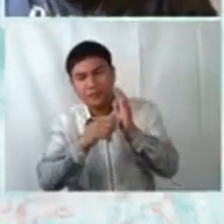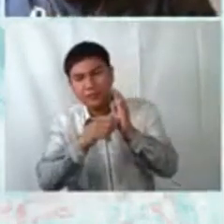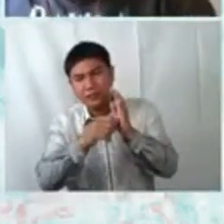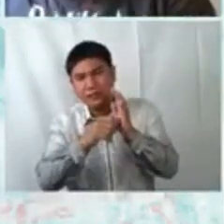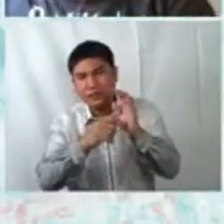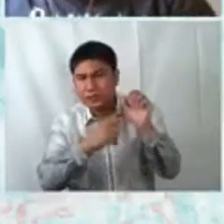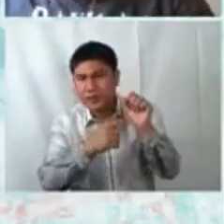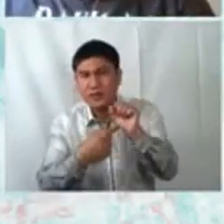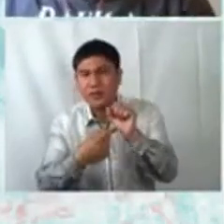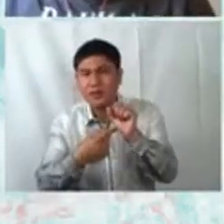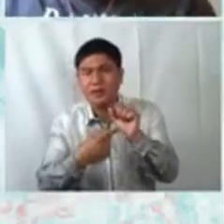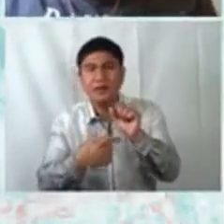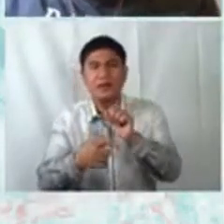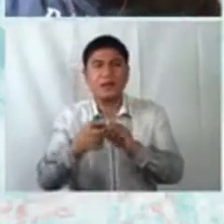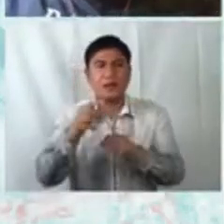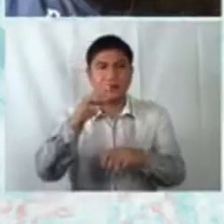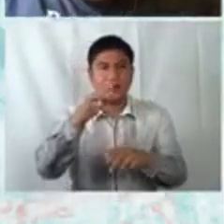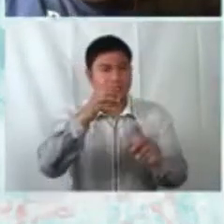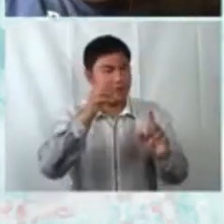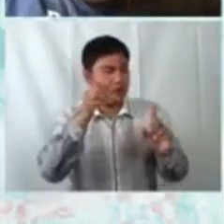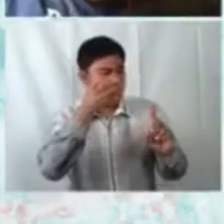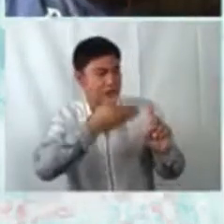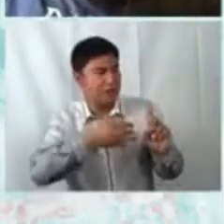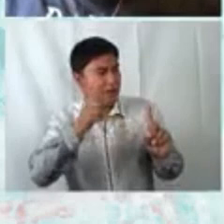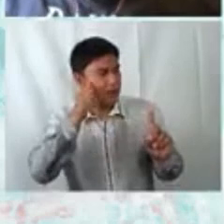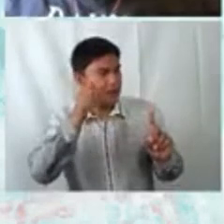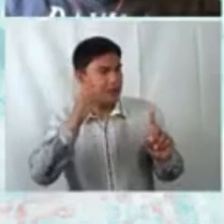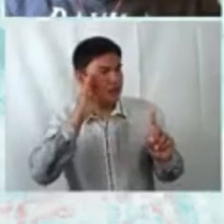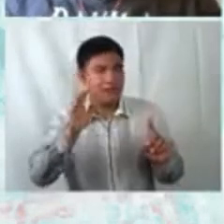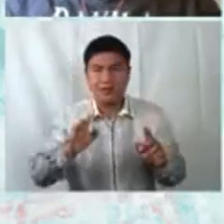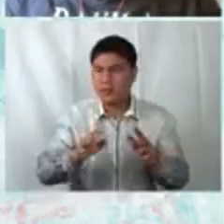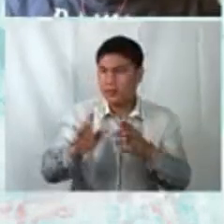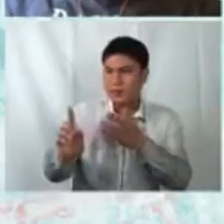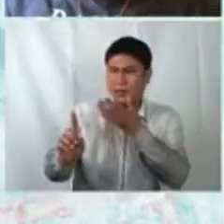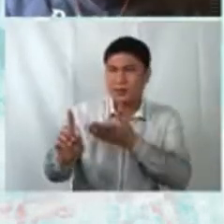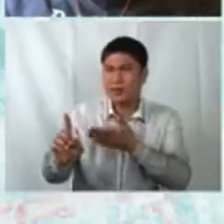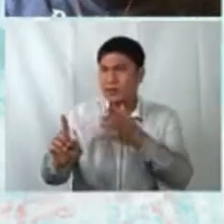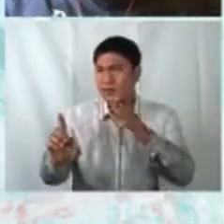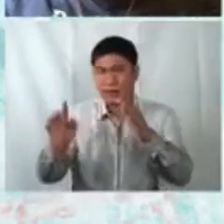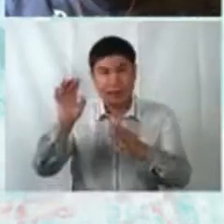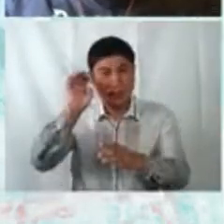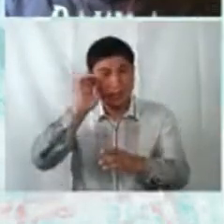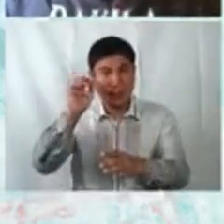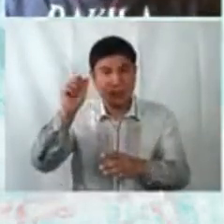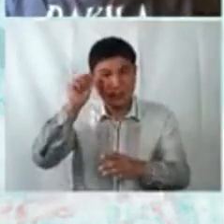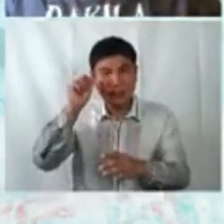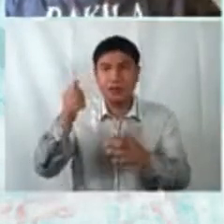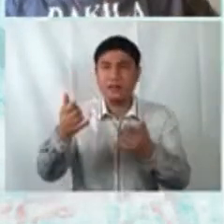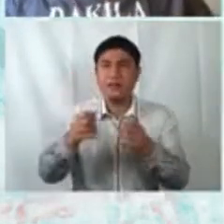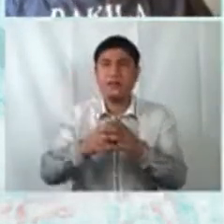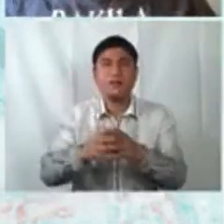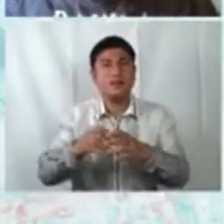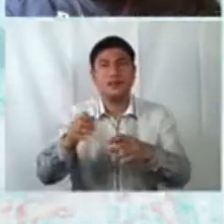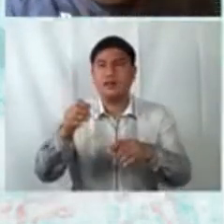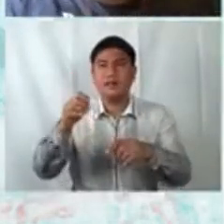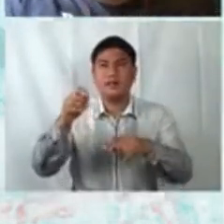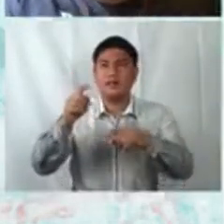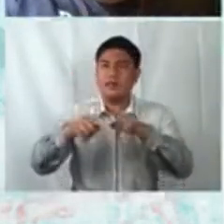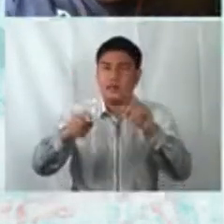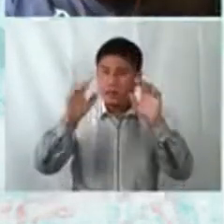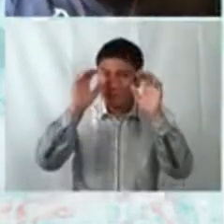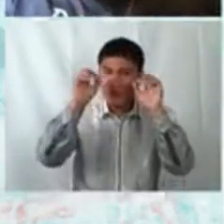ni Aguinaldo yung pamahalang diktatorial dahil si Aguinaldo po ay kailangang mamuno hindi bilang sibilyang